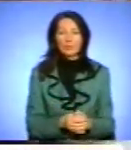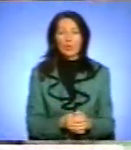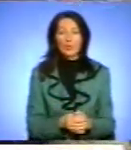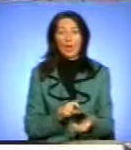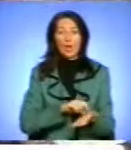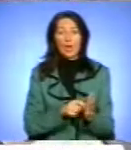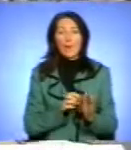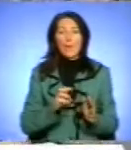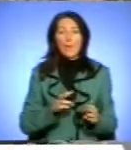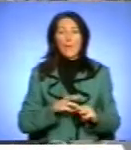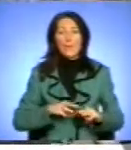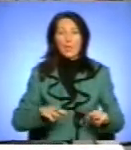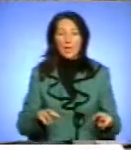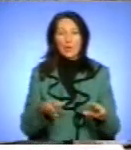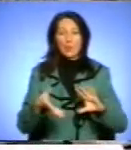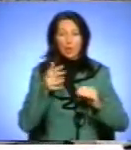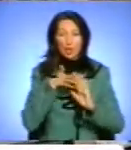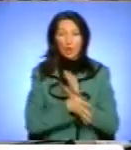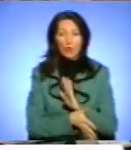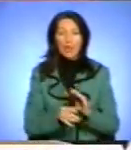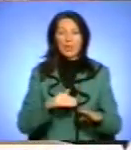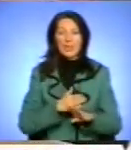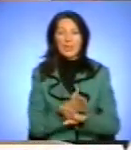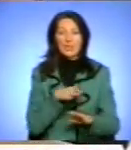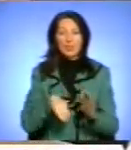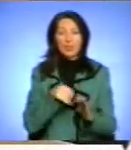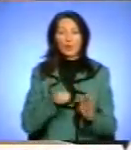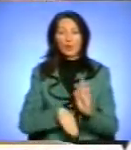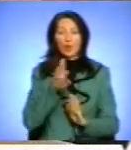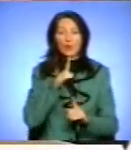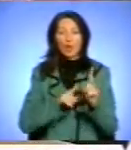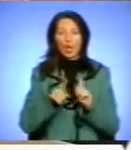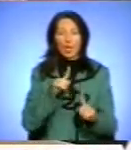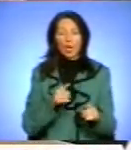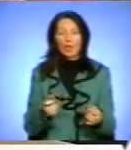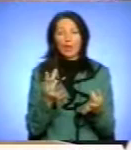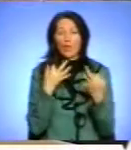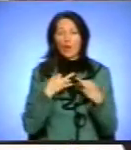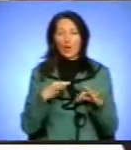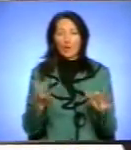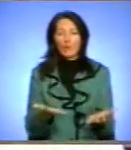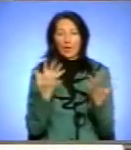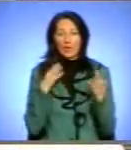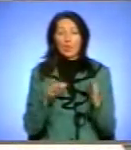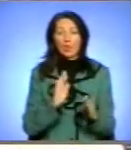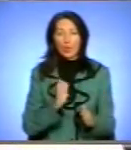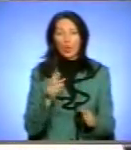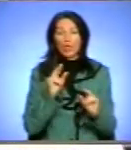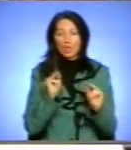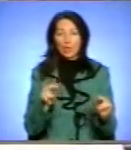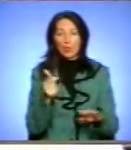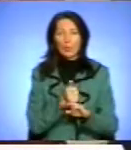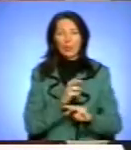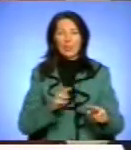Кабміні проаналізували якість виборів до Верховної Ради. Переконують, волевиявлення за всіма ознаками відбулося чесно. Прем'єр не сумнівається у перемозі